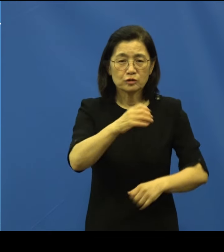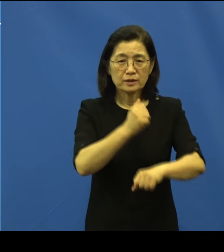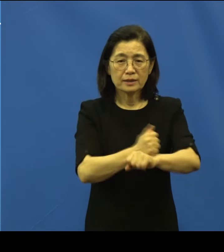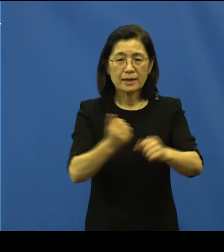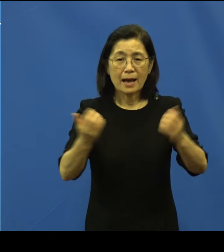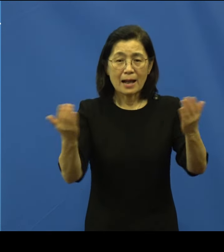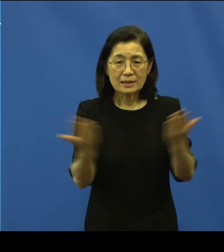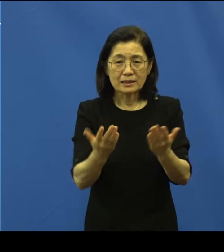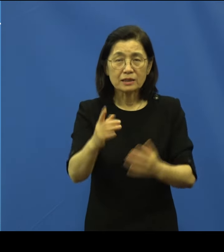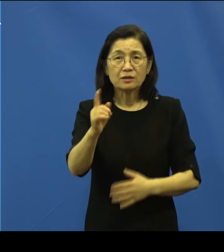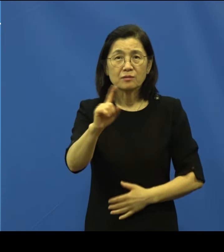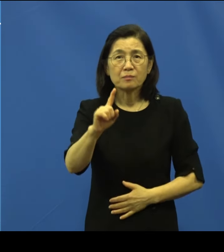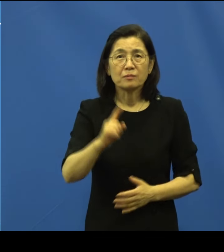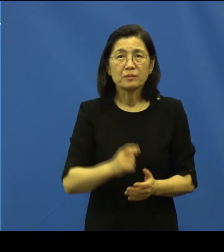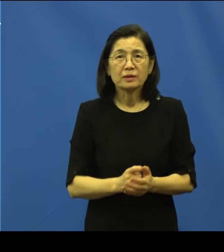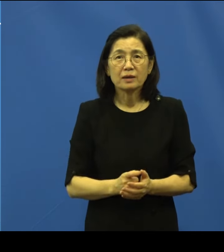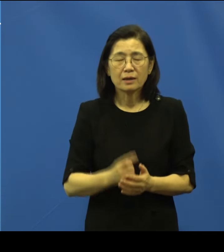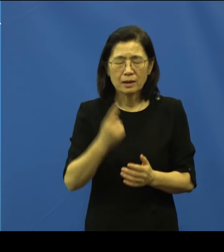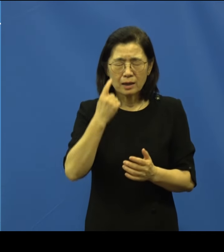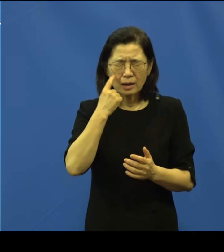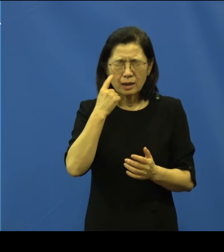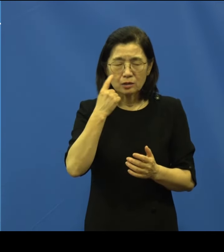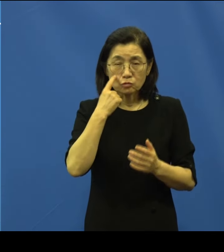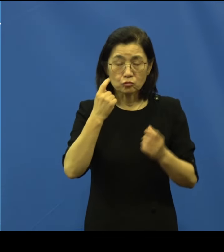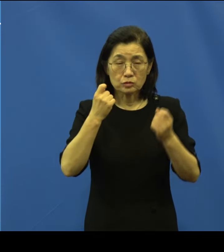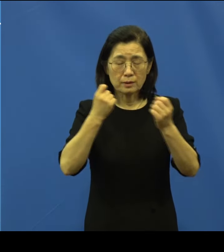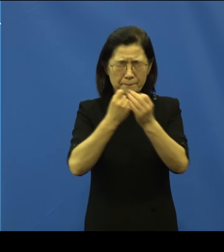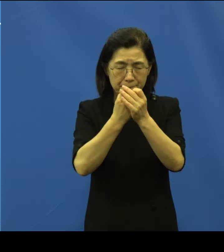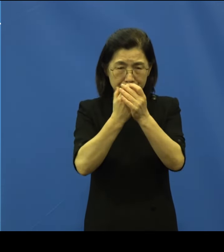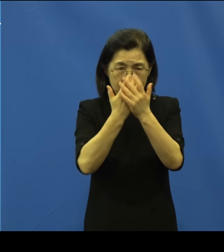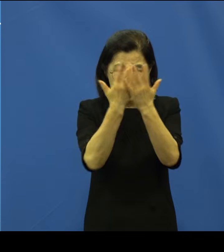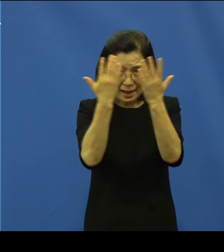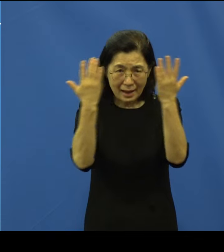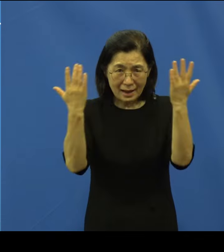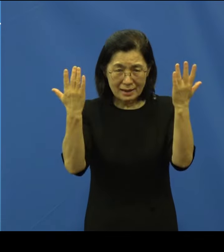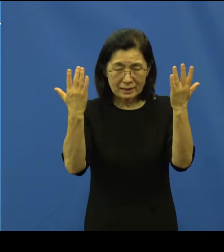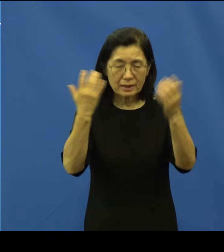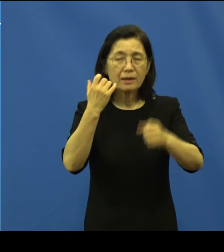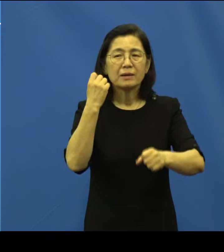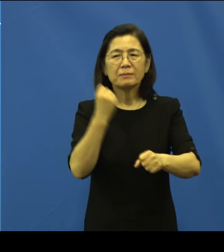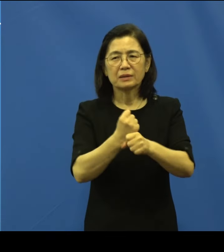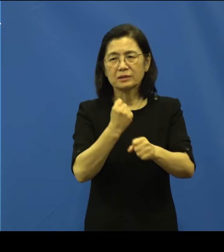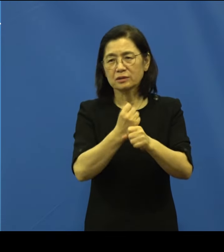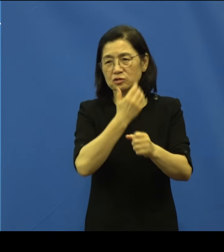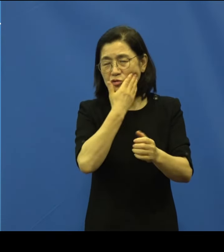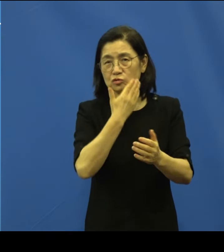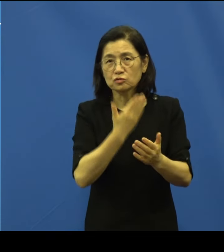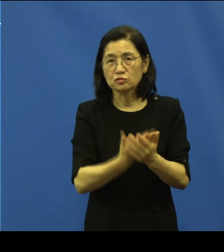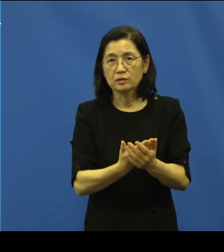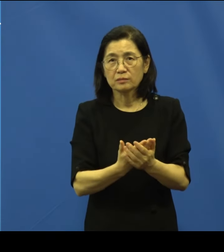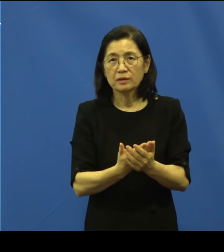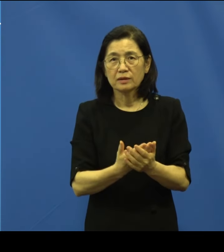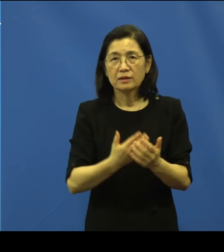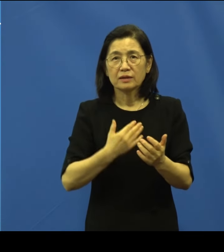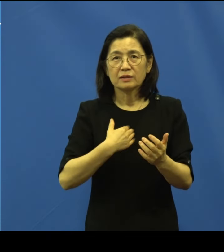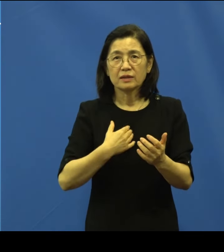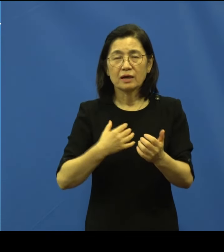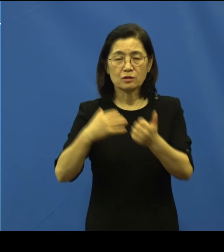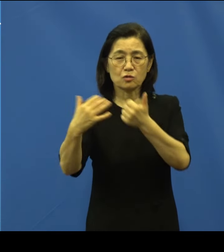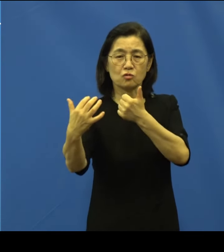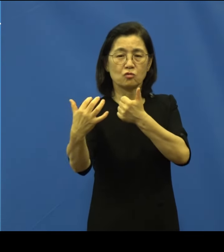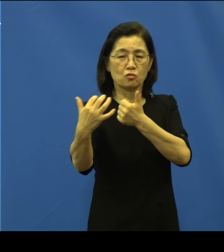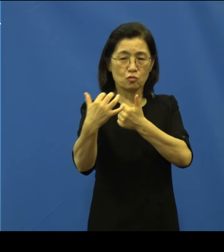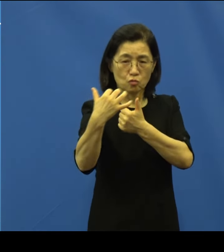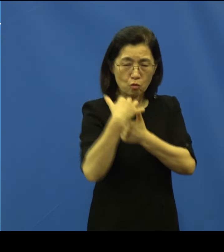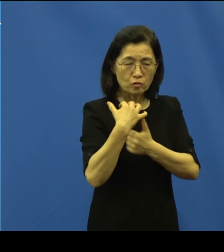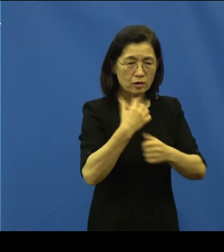눈이 밝고 선명해지는 것. 눈이 침침하면 흐릿해지죠. 그럼 판단이 서지 않아요. 나를 공격하려는 적만 보이고 하나님은